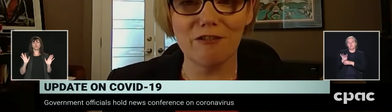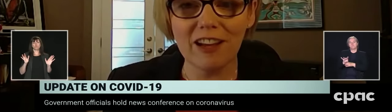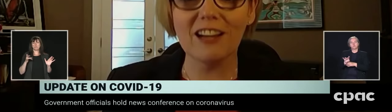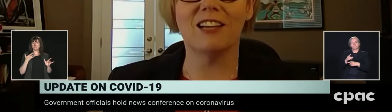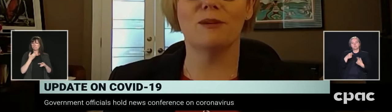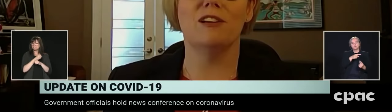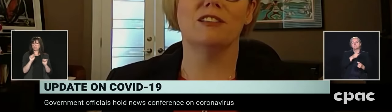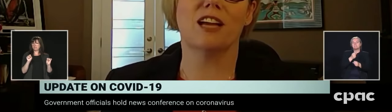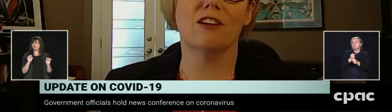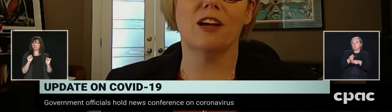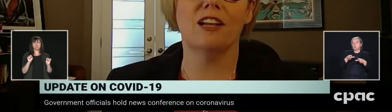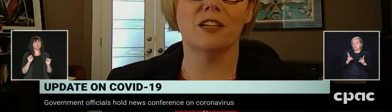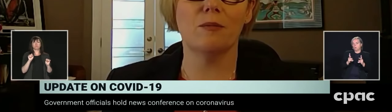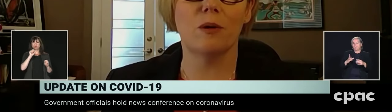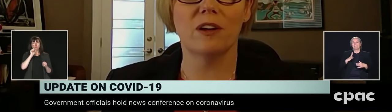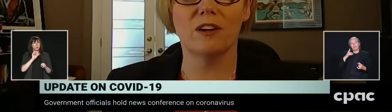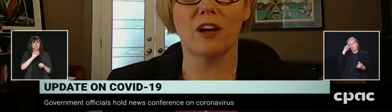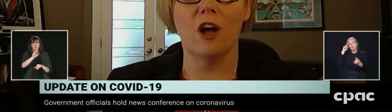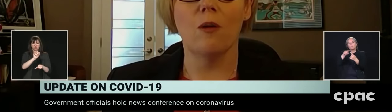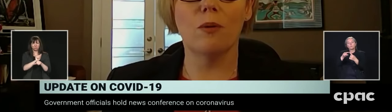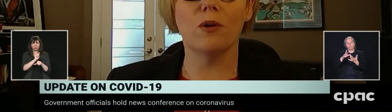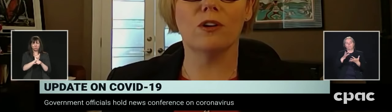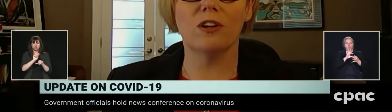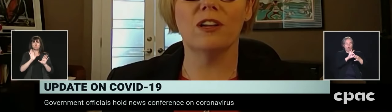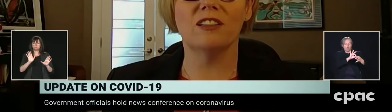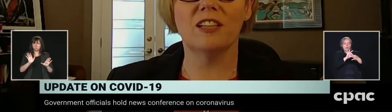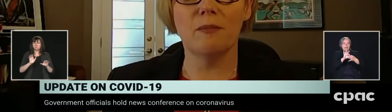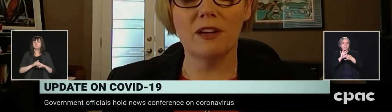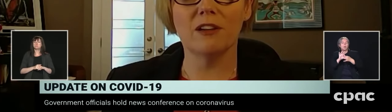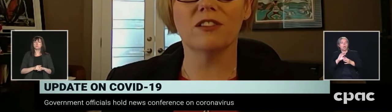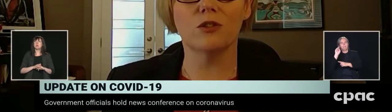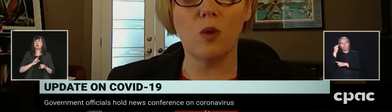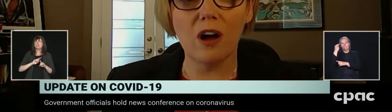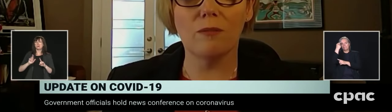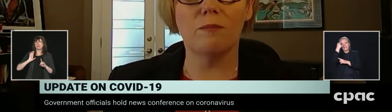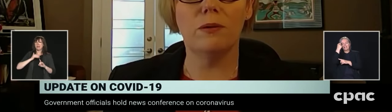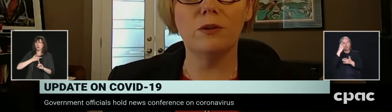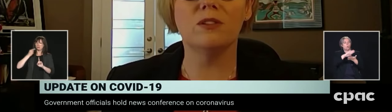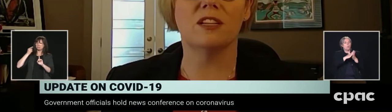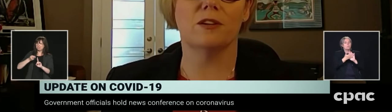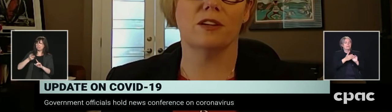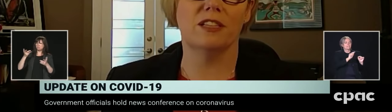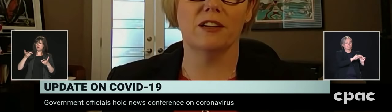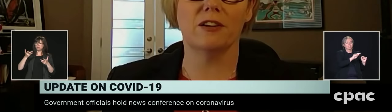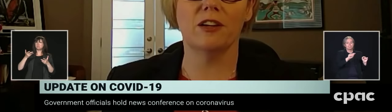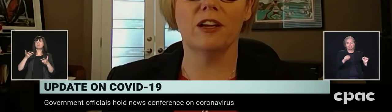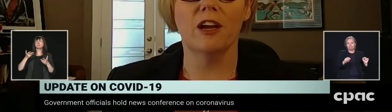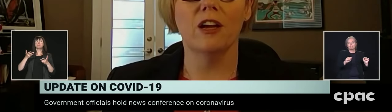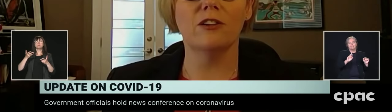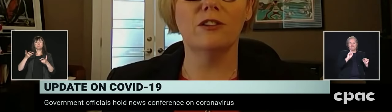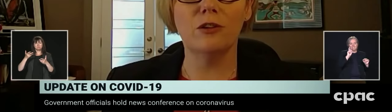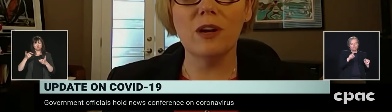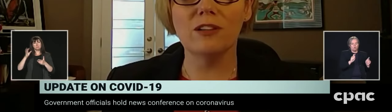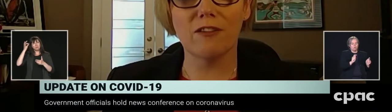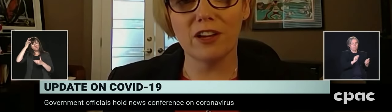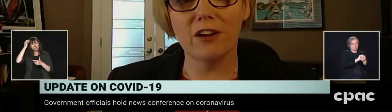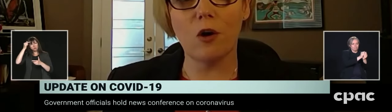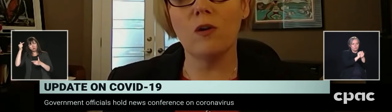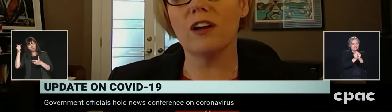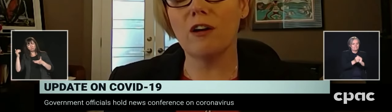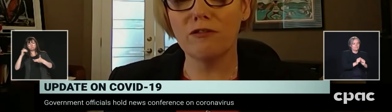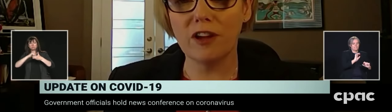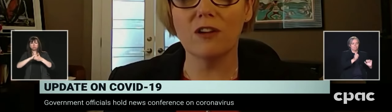travailler avec les milieux de travail, les employeurs, pour que ces milieux soient plus sécuritaires, que tous les